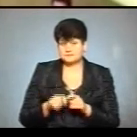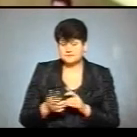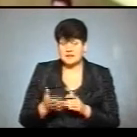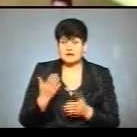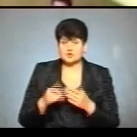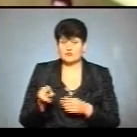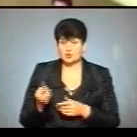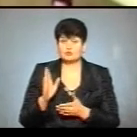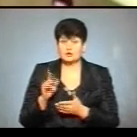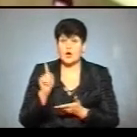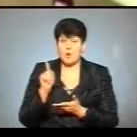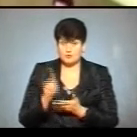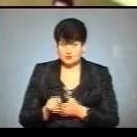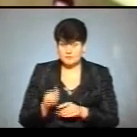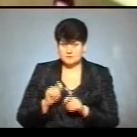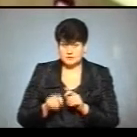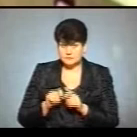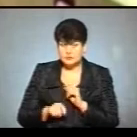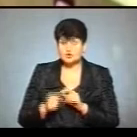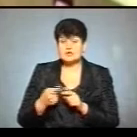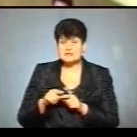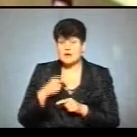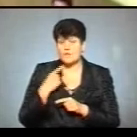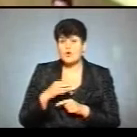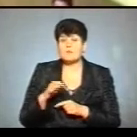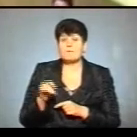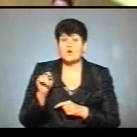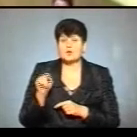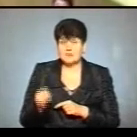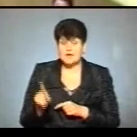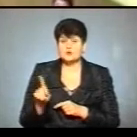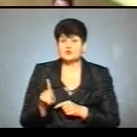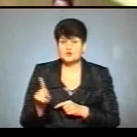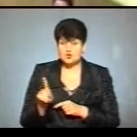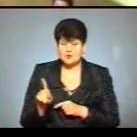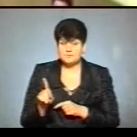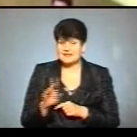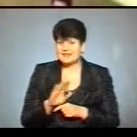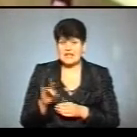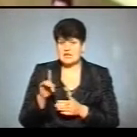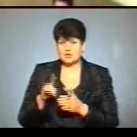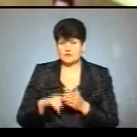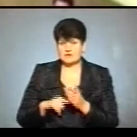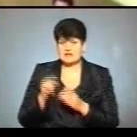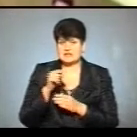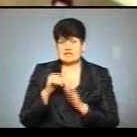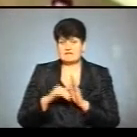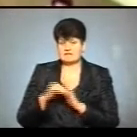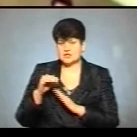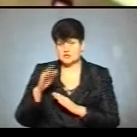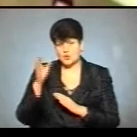Якщо вона буде обов'язковою, то це говорить про те, що не довіряють тій вищій освіті,